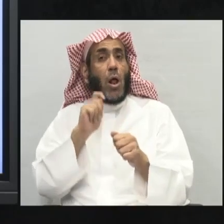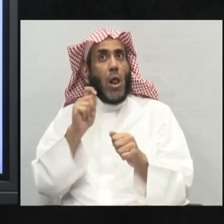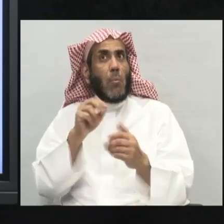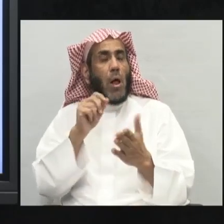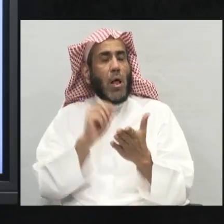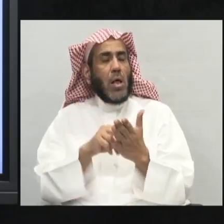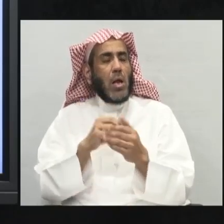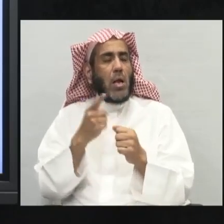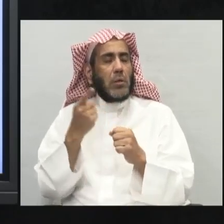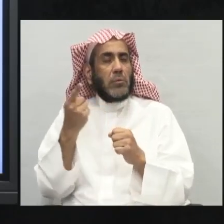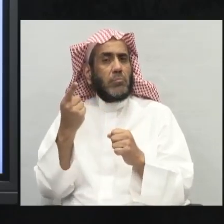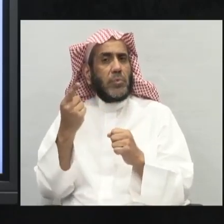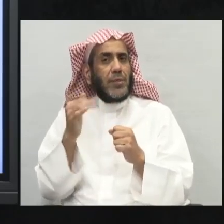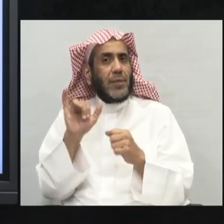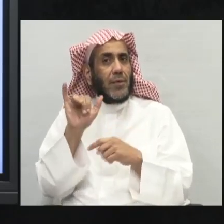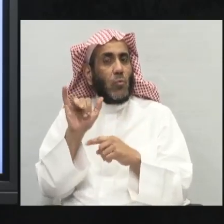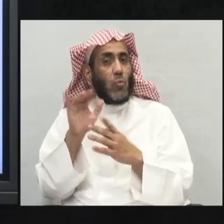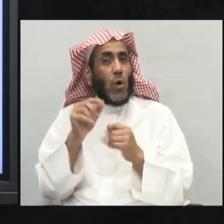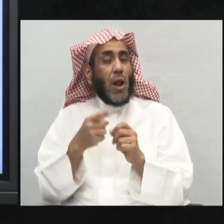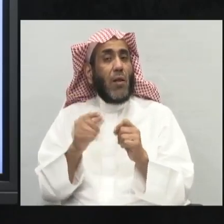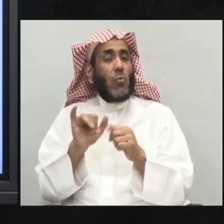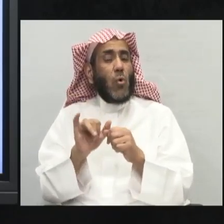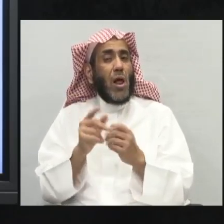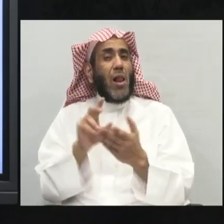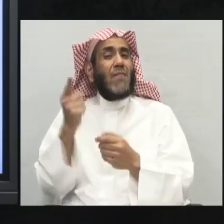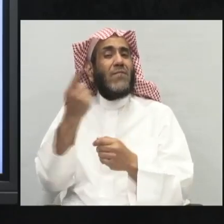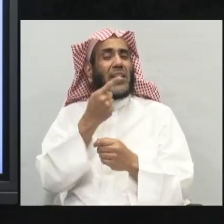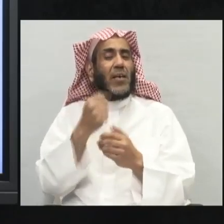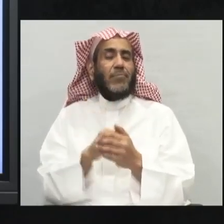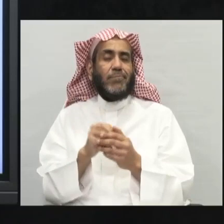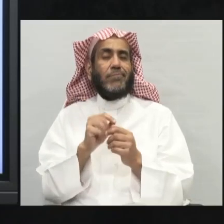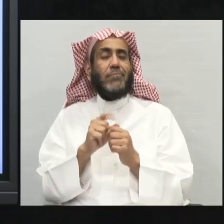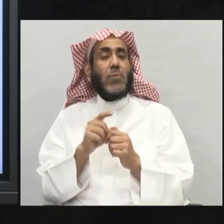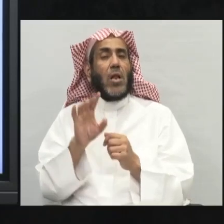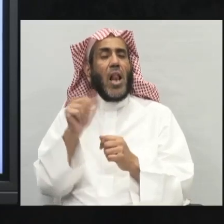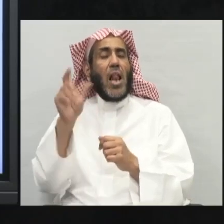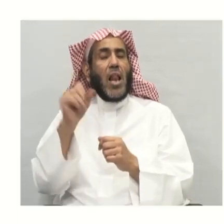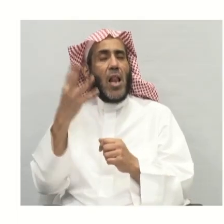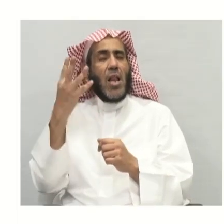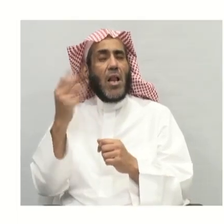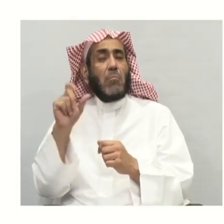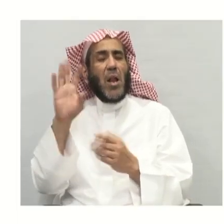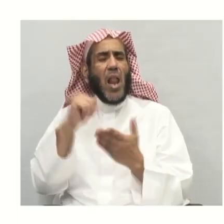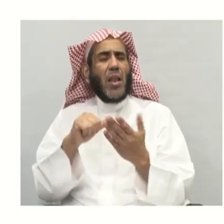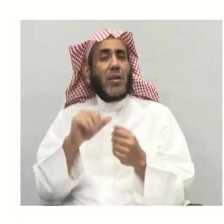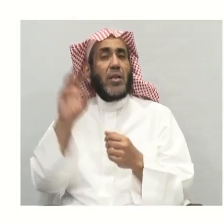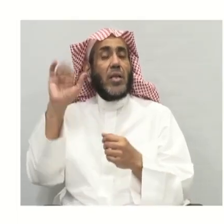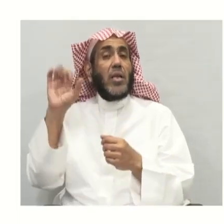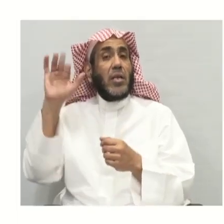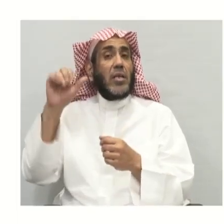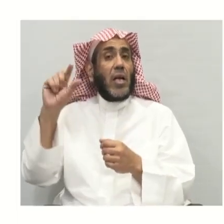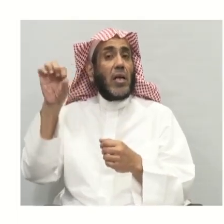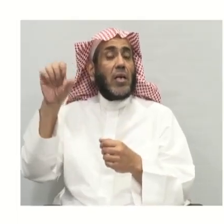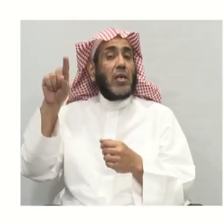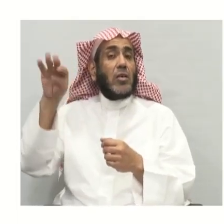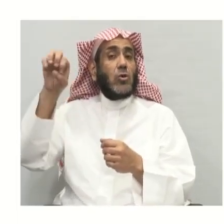للنصبيه الفتحه احسنتم ولذلك تقول لن يرجو لن